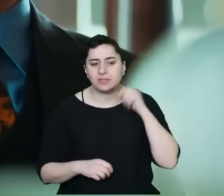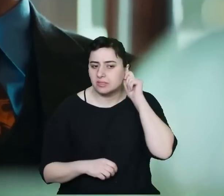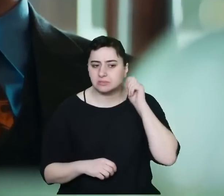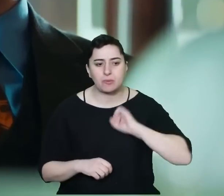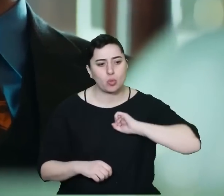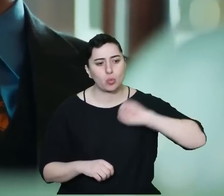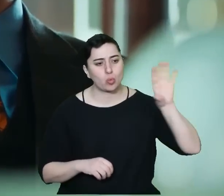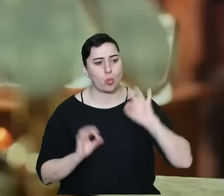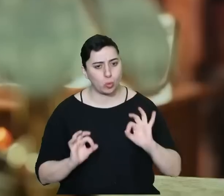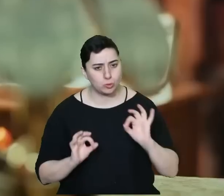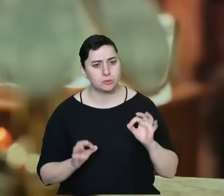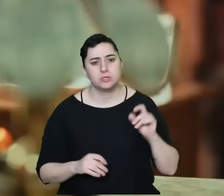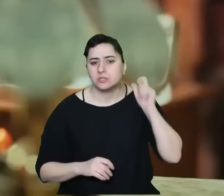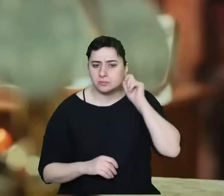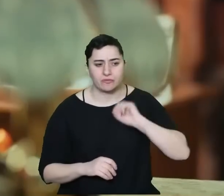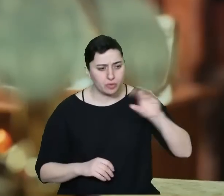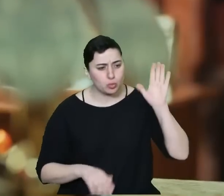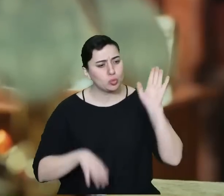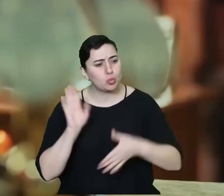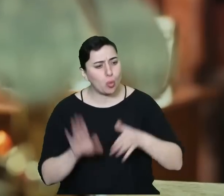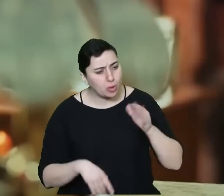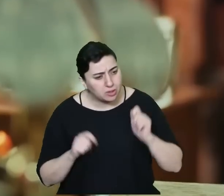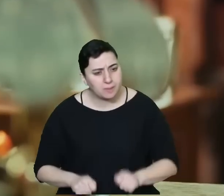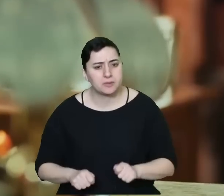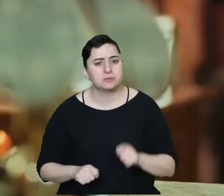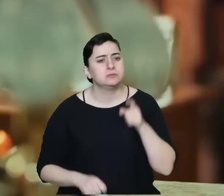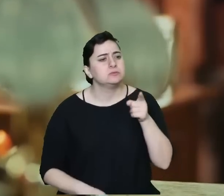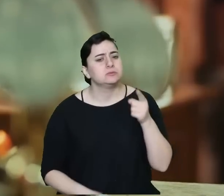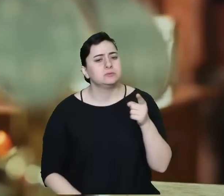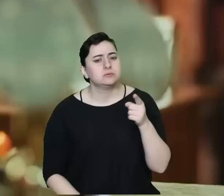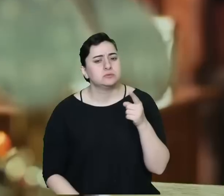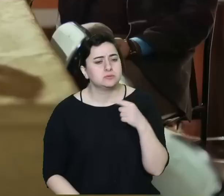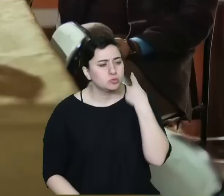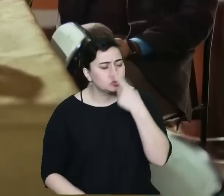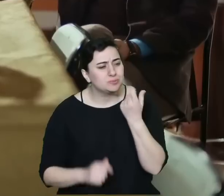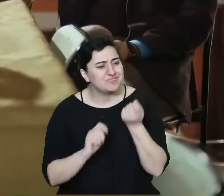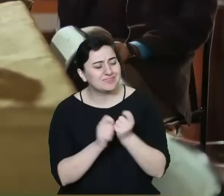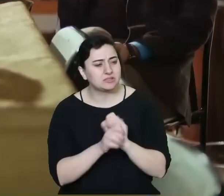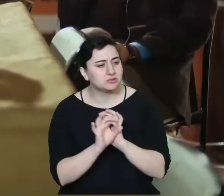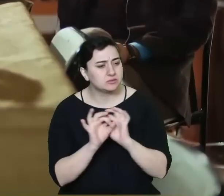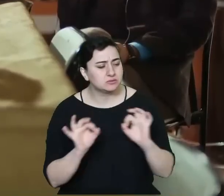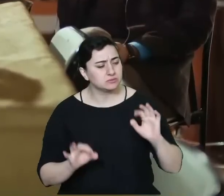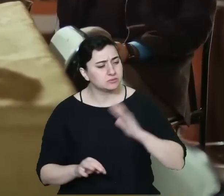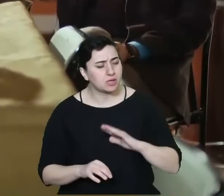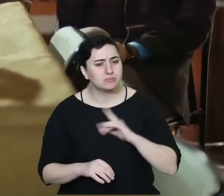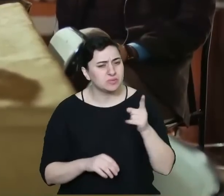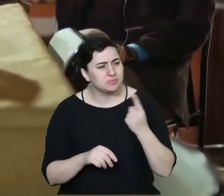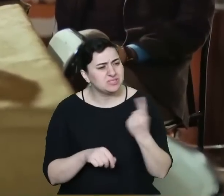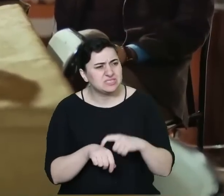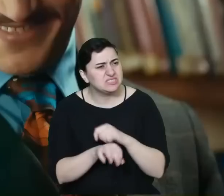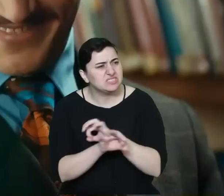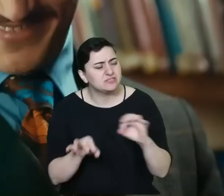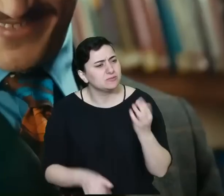disipline verirdi. Hatta disipline verseydi dayak atardı. Ama sen yüzünü bile ekşitmedin. Sence de sinir bozucu değil